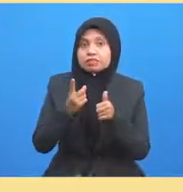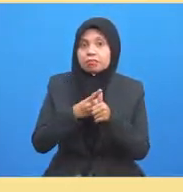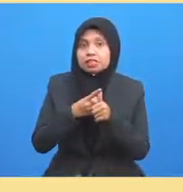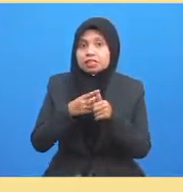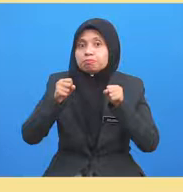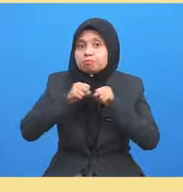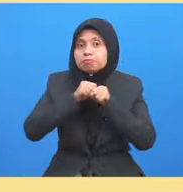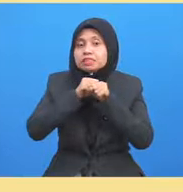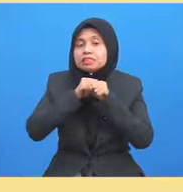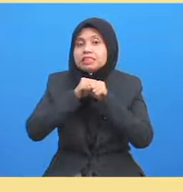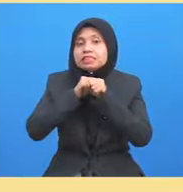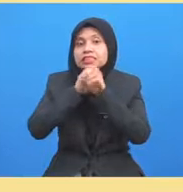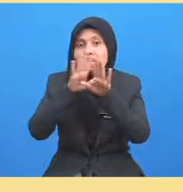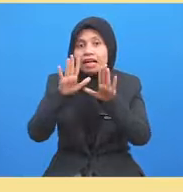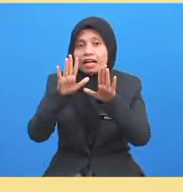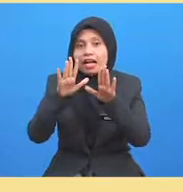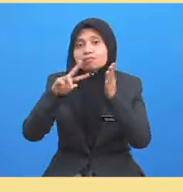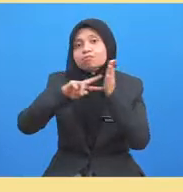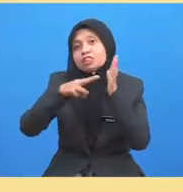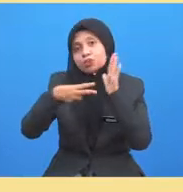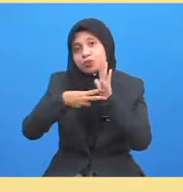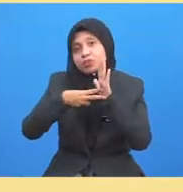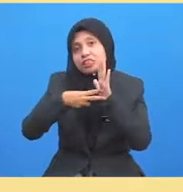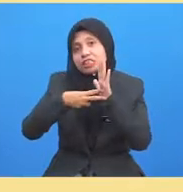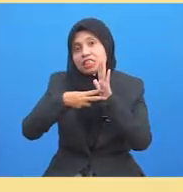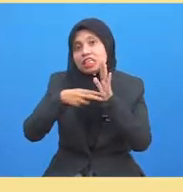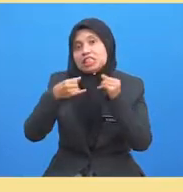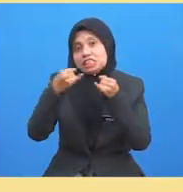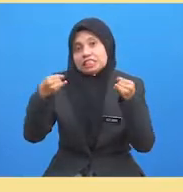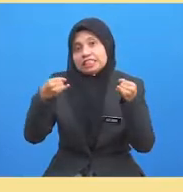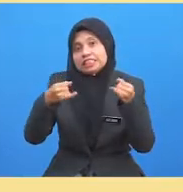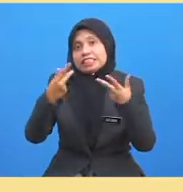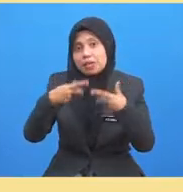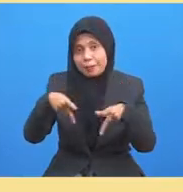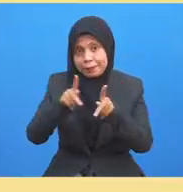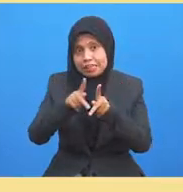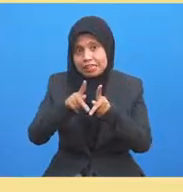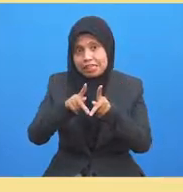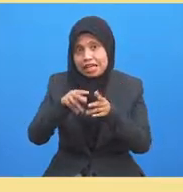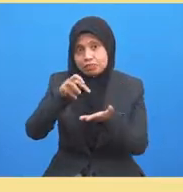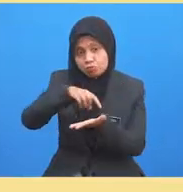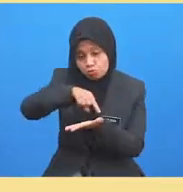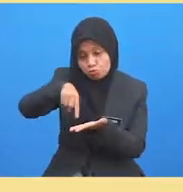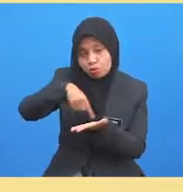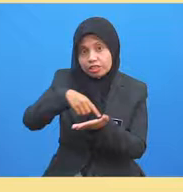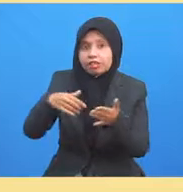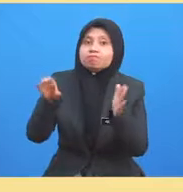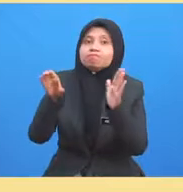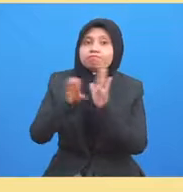pertama, menerangkan definisi, ciri-ciri dan kepentingan model olokan.